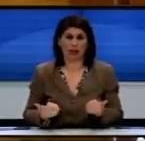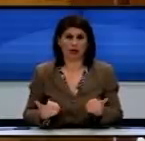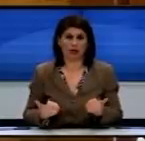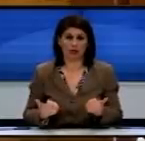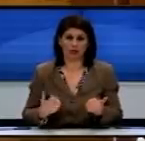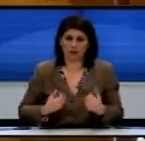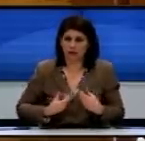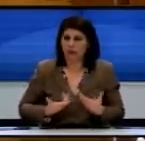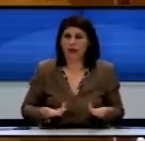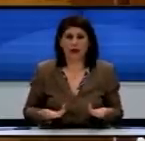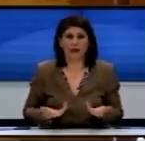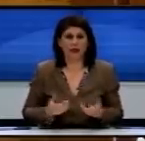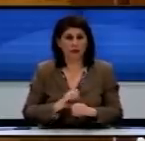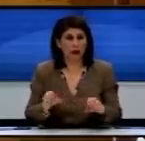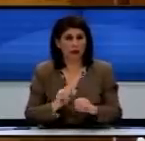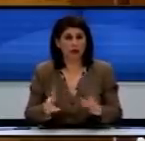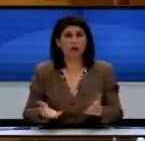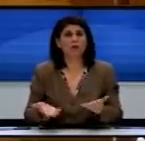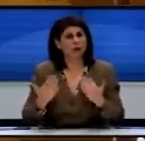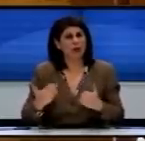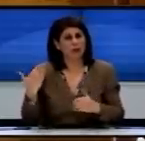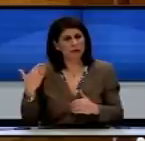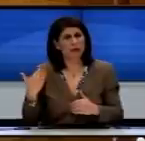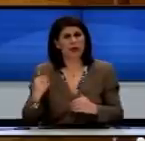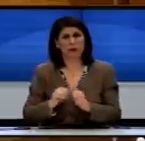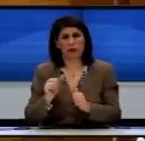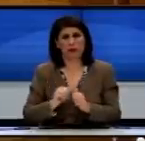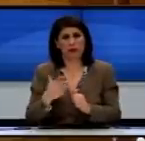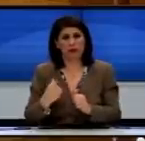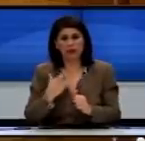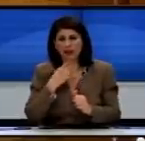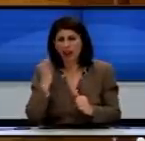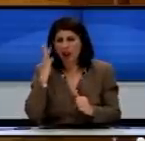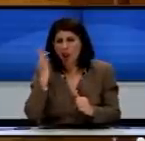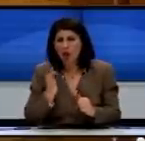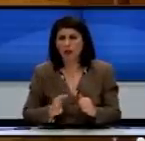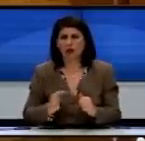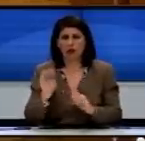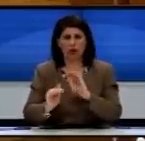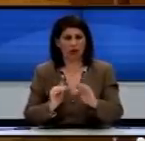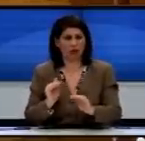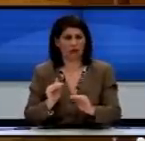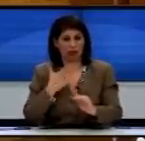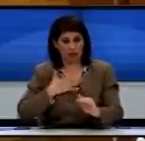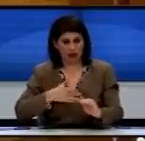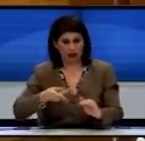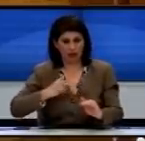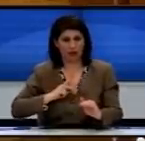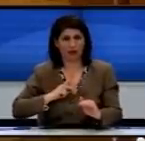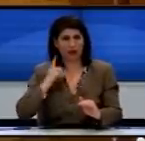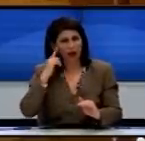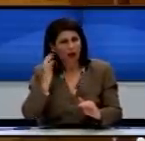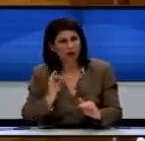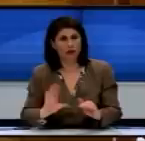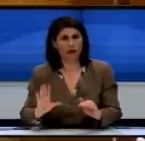διάθεσή μας πληροφόρηση που μπορεί να μην είχαμε πριν από κάποιους μήνες. Υπάρχει ένα εύλογο ερώτημα το οποίο θέλω να το απαντήσω. Διότι νομίζω το ερώτημα είναι